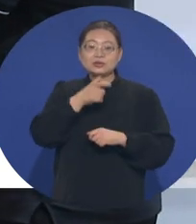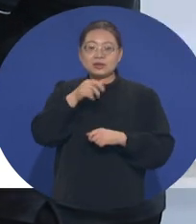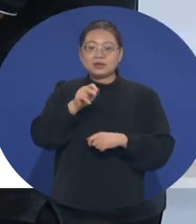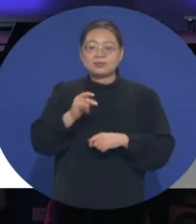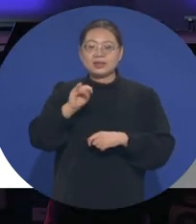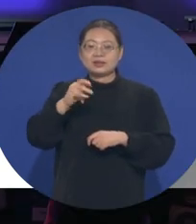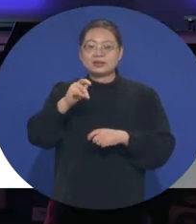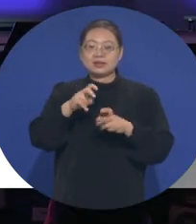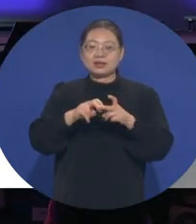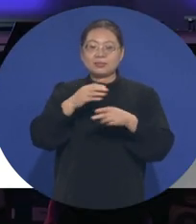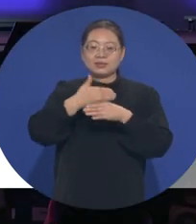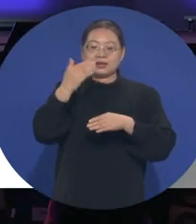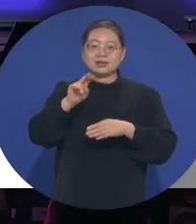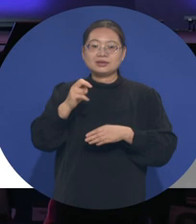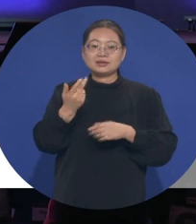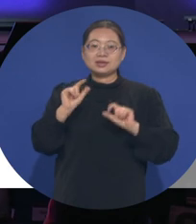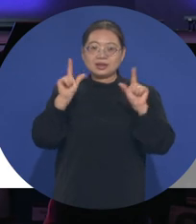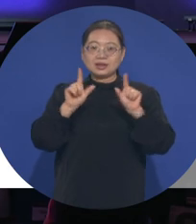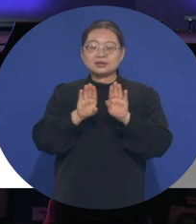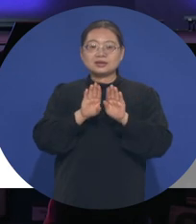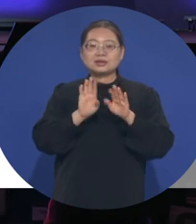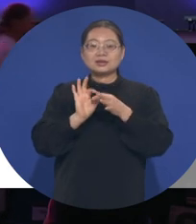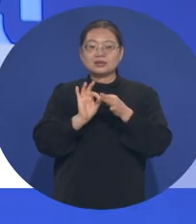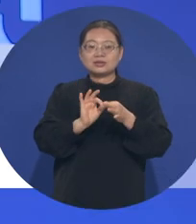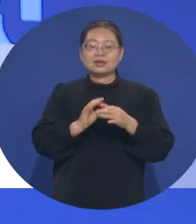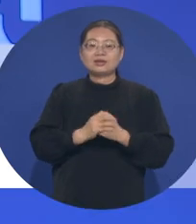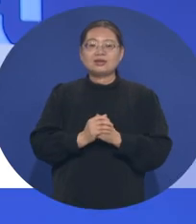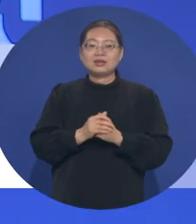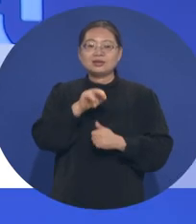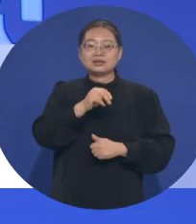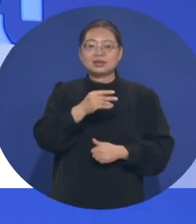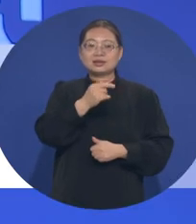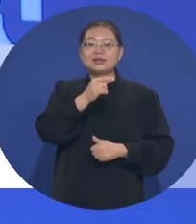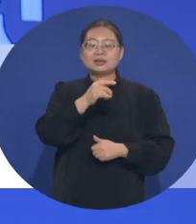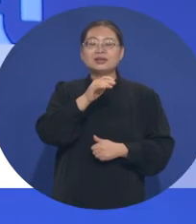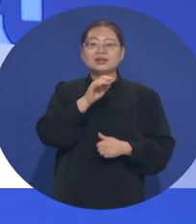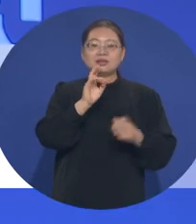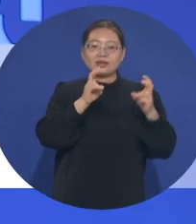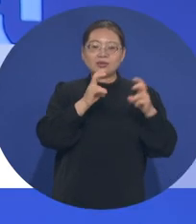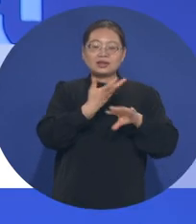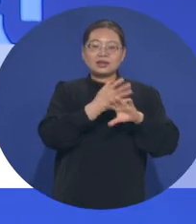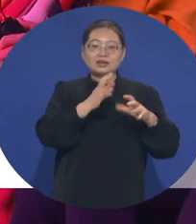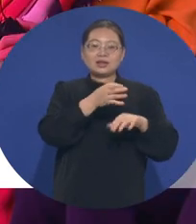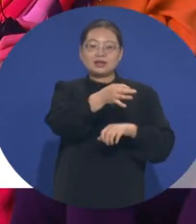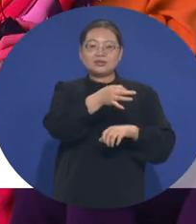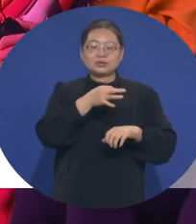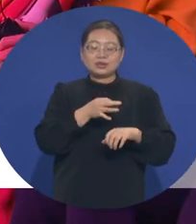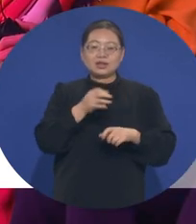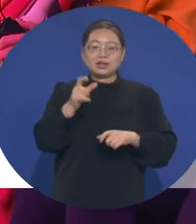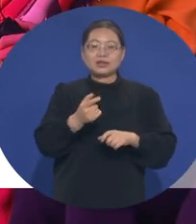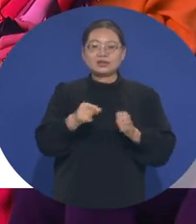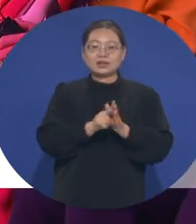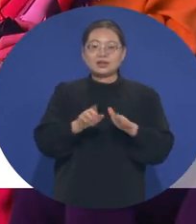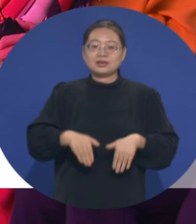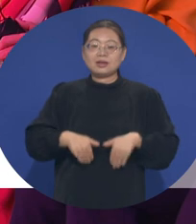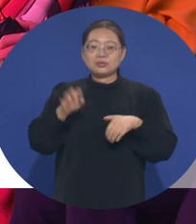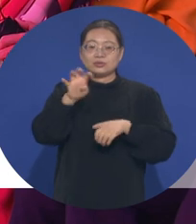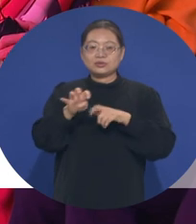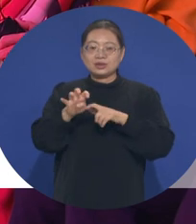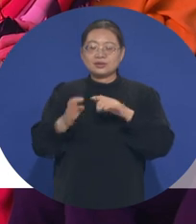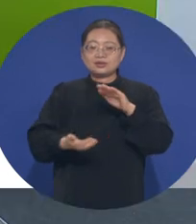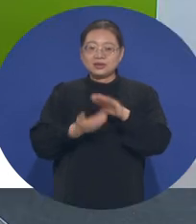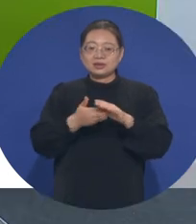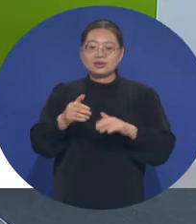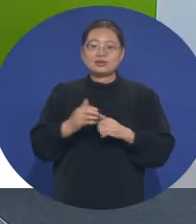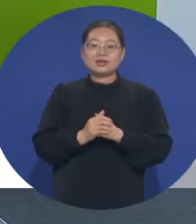올렸습니다 오는 27일까지 열리는 이번 박람회는 경기도가 스타트업의 해외투자 유치를 강화하기 위해 남부 유럽 최대 규모의